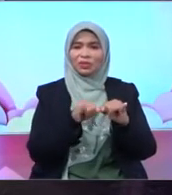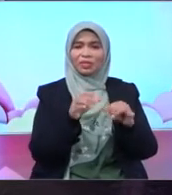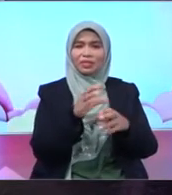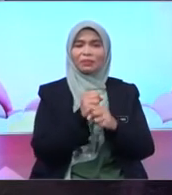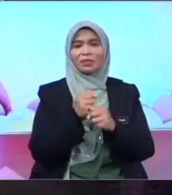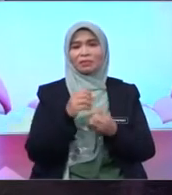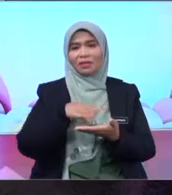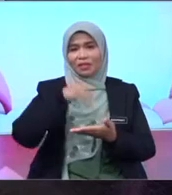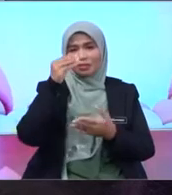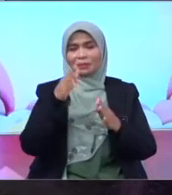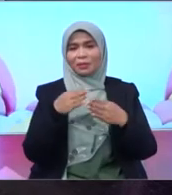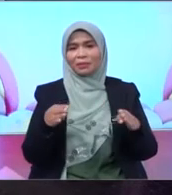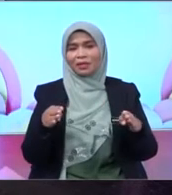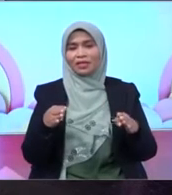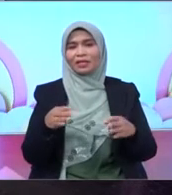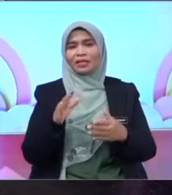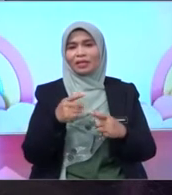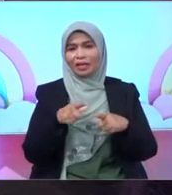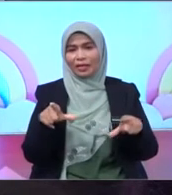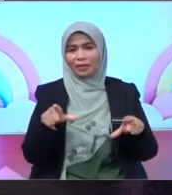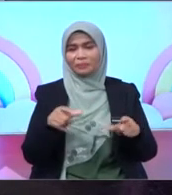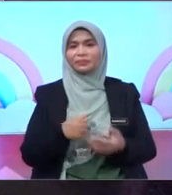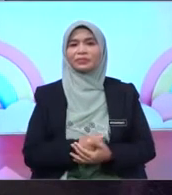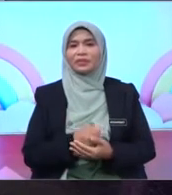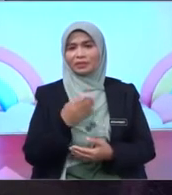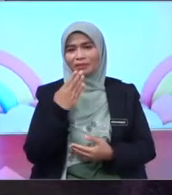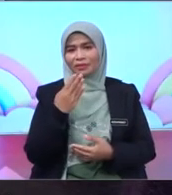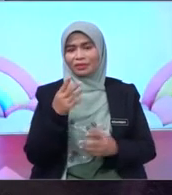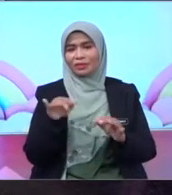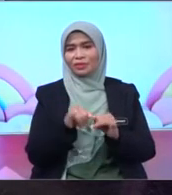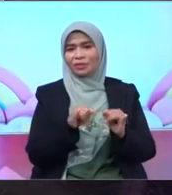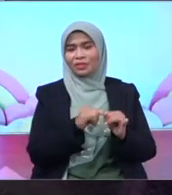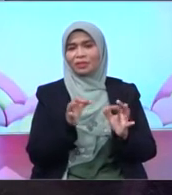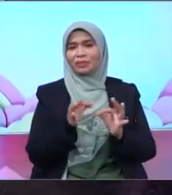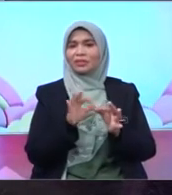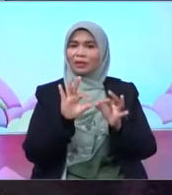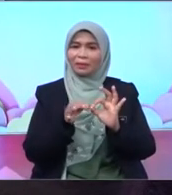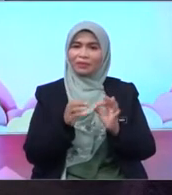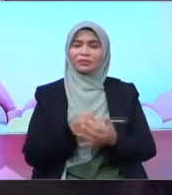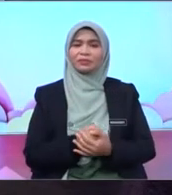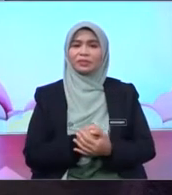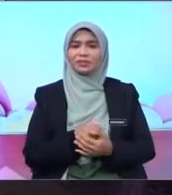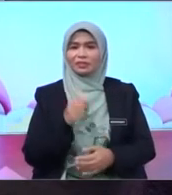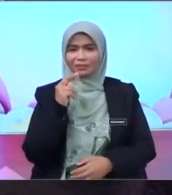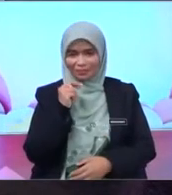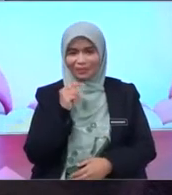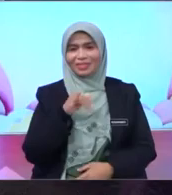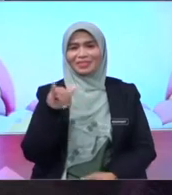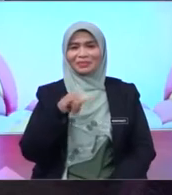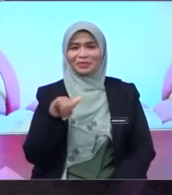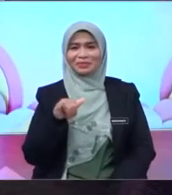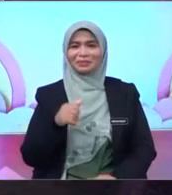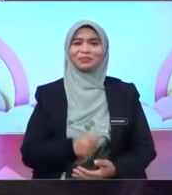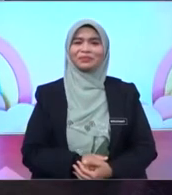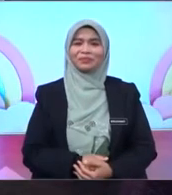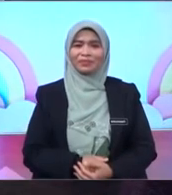pelbagai perkara tak lupa juga diucapkan Coba kasih kepada cecak guru bahasa isyarat kita yaitu Cak Gundul rasmawati medis Makasih banyak sego